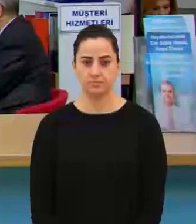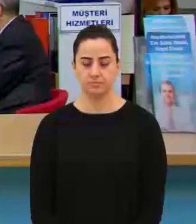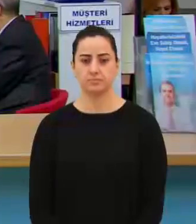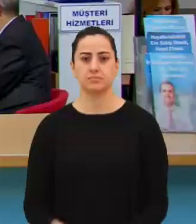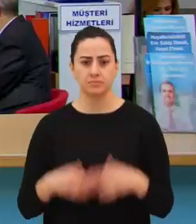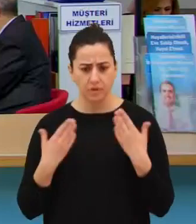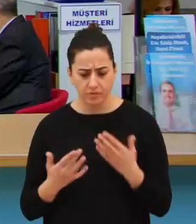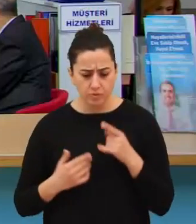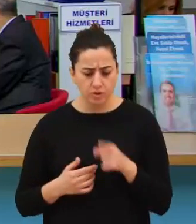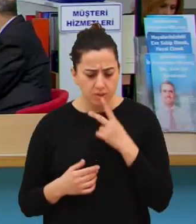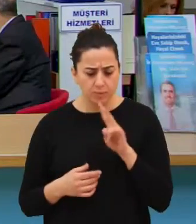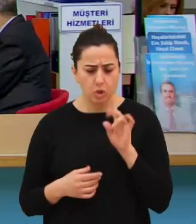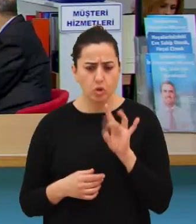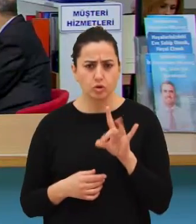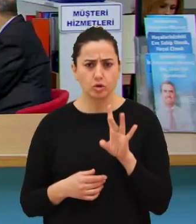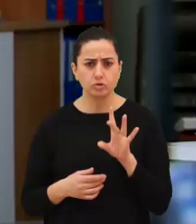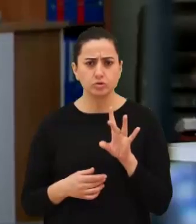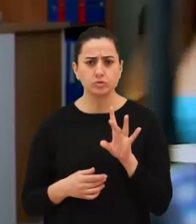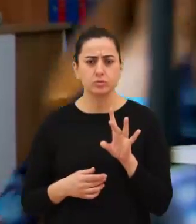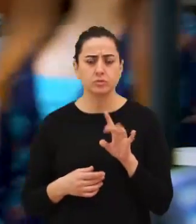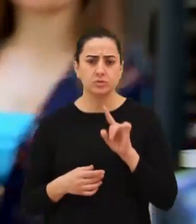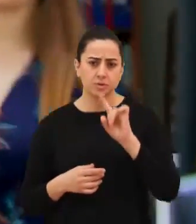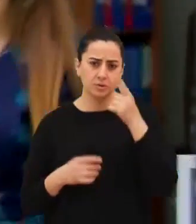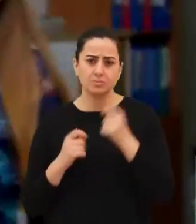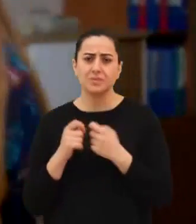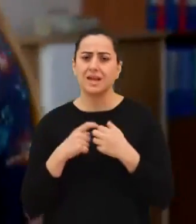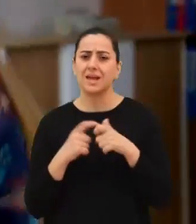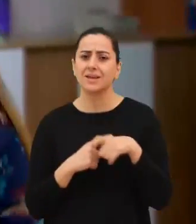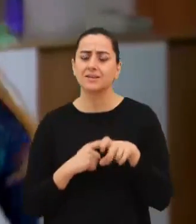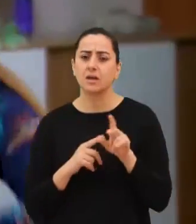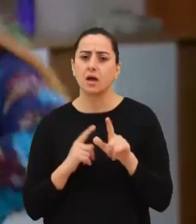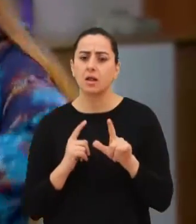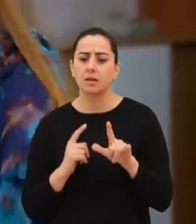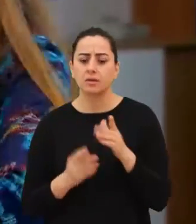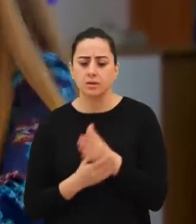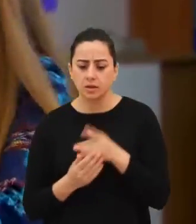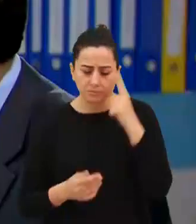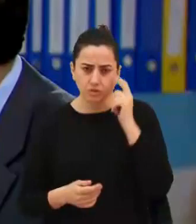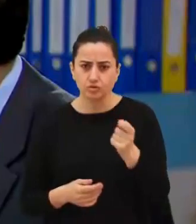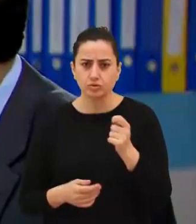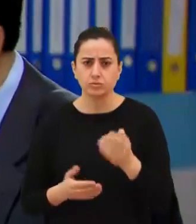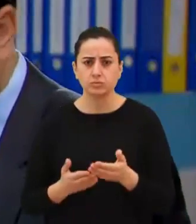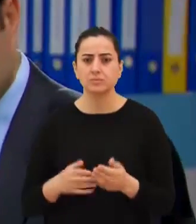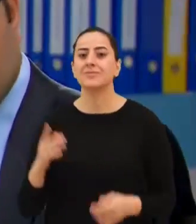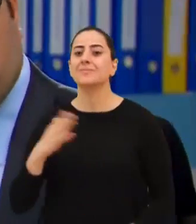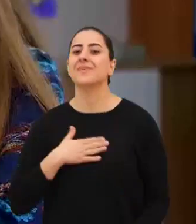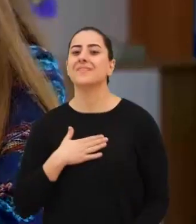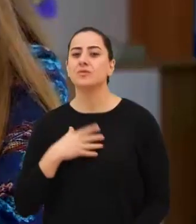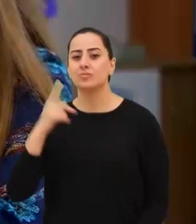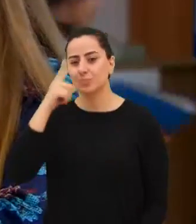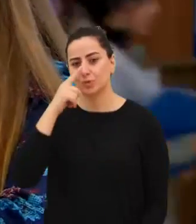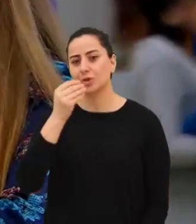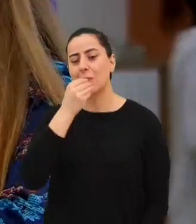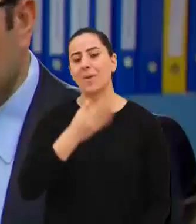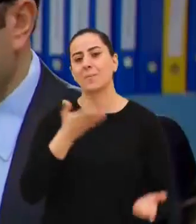Erdem bu 2014'teki bireysel kredi başvurularını şeylerini... Beyler, müdür bey bizi